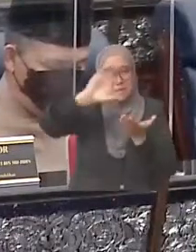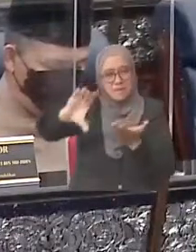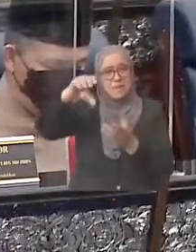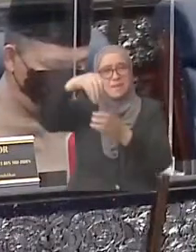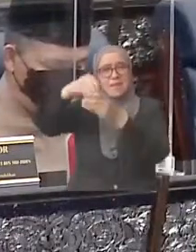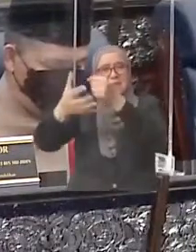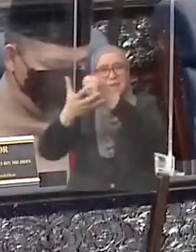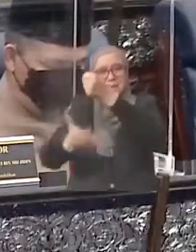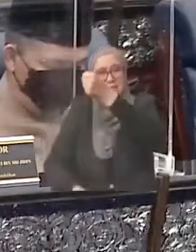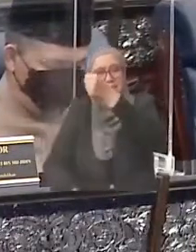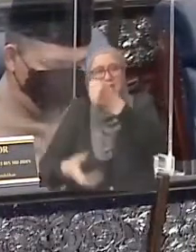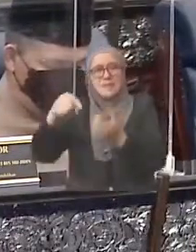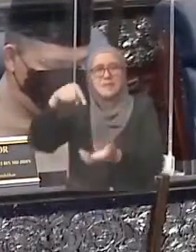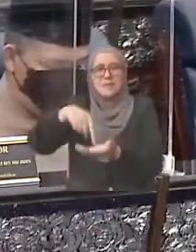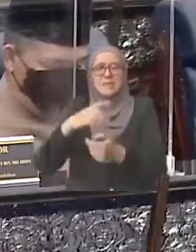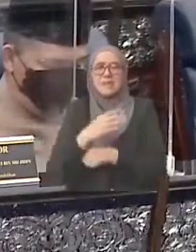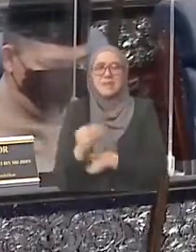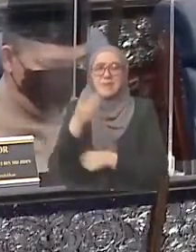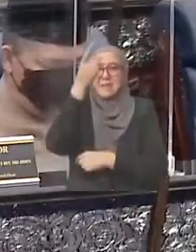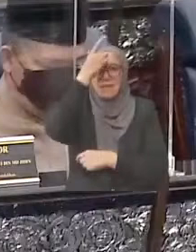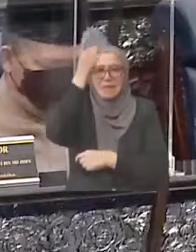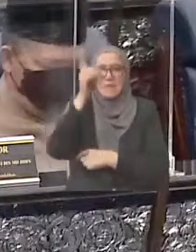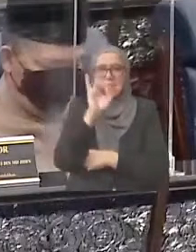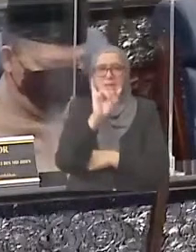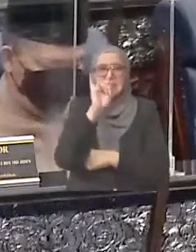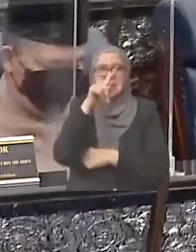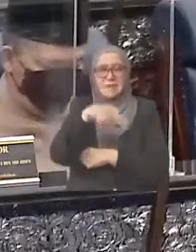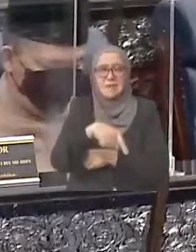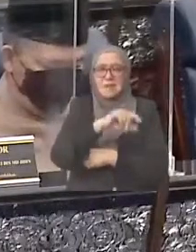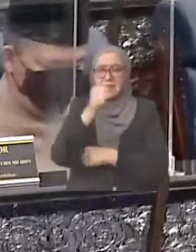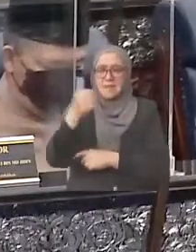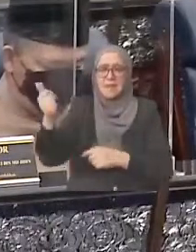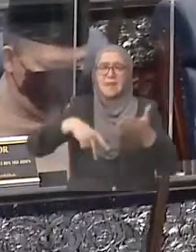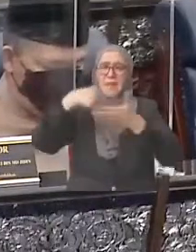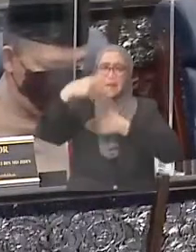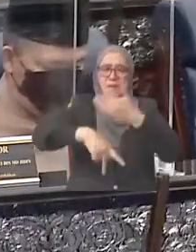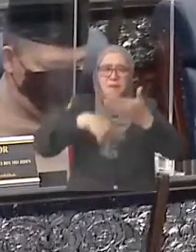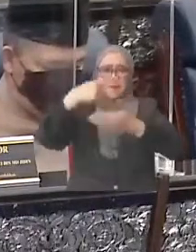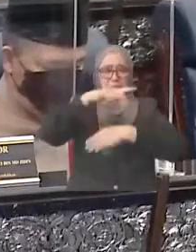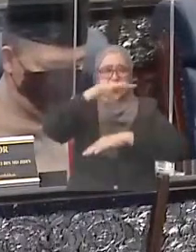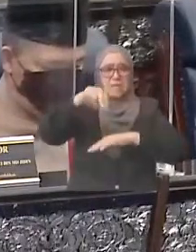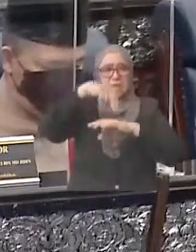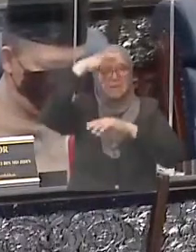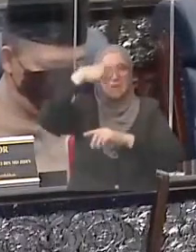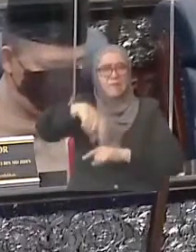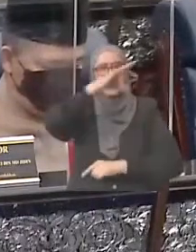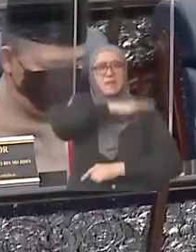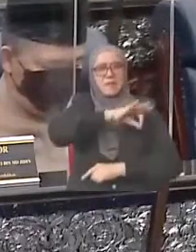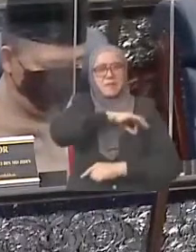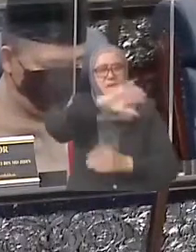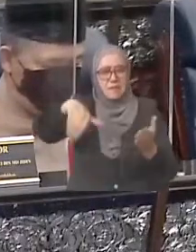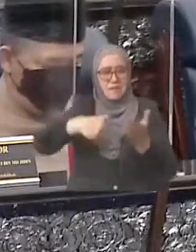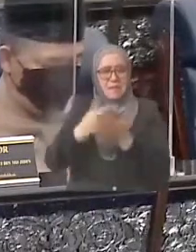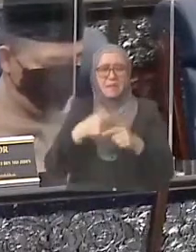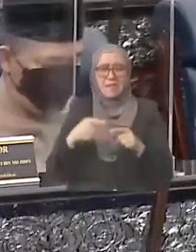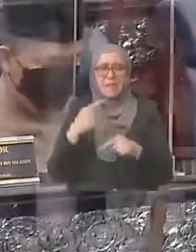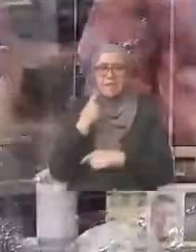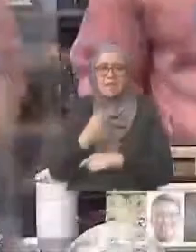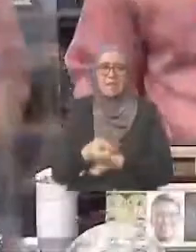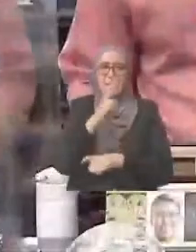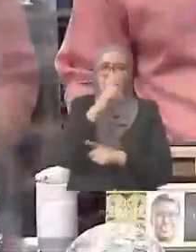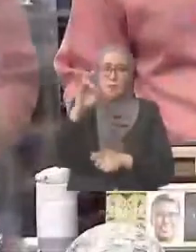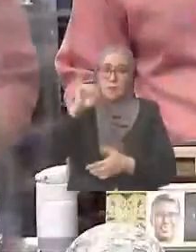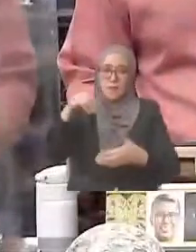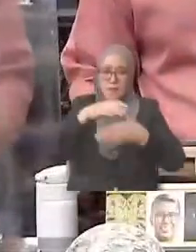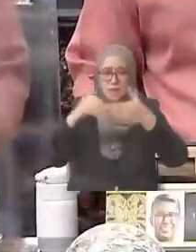betul selain daripada program-program nasional untuk manfaat semua sebanyak 200juta dingin turut disediakan khusus untuk tahun cina